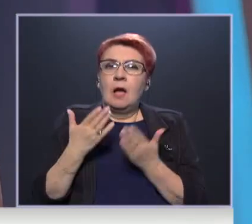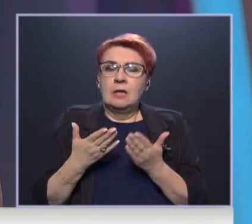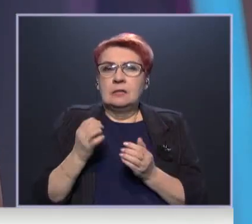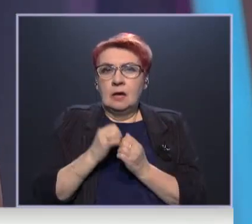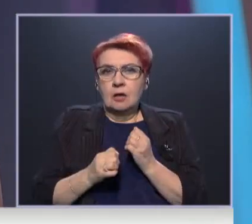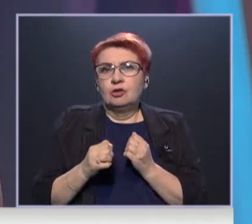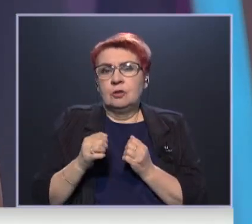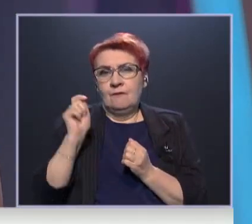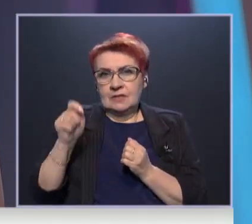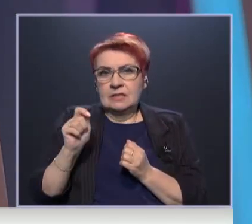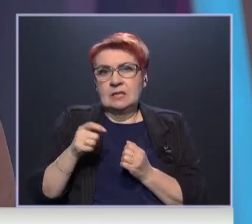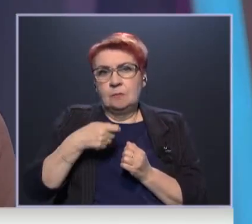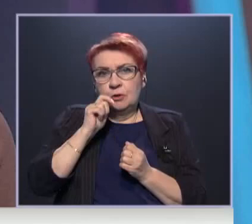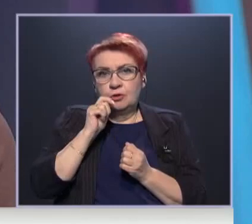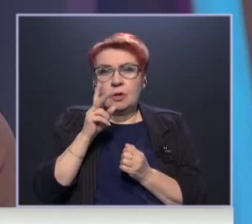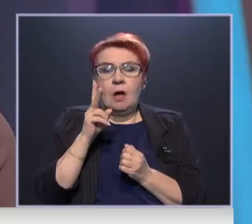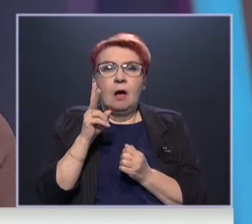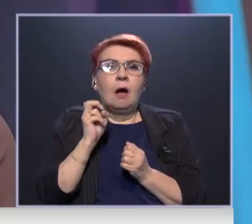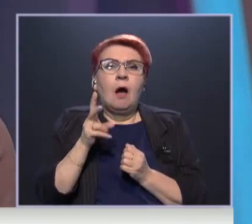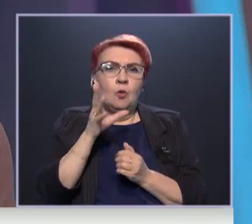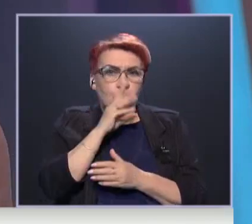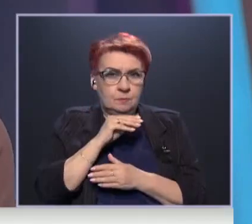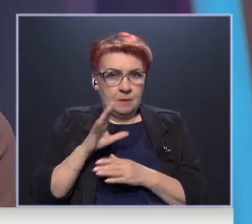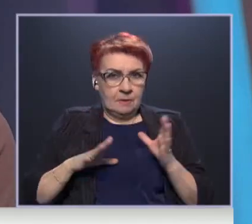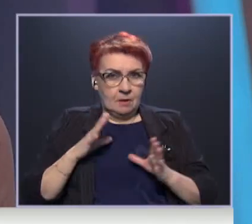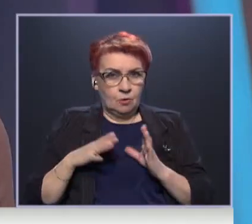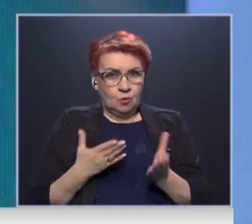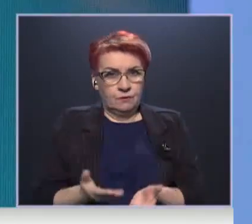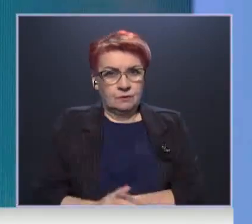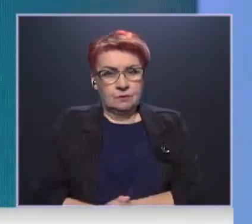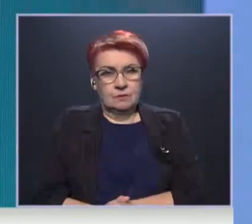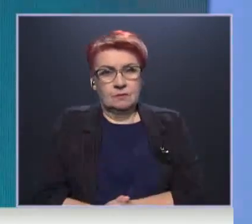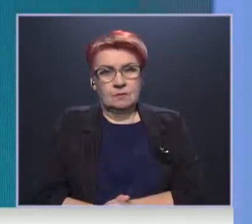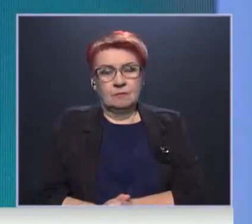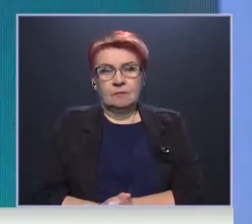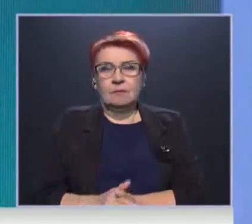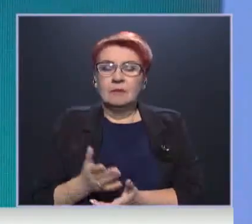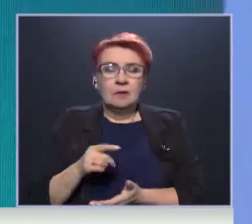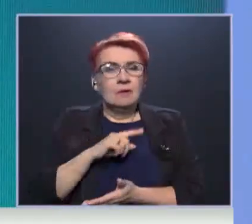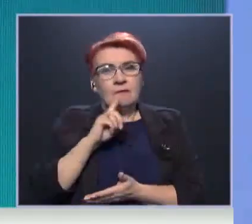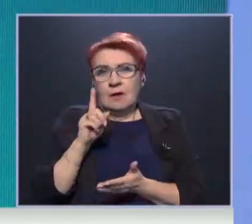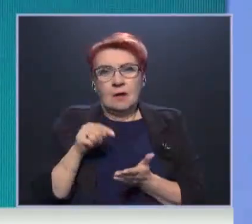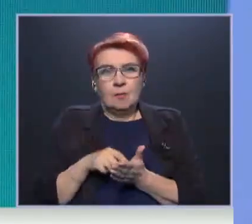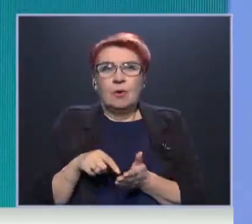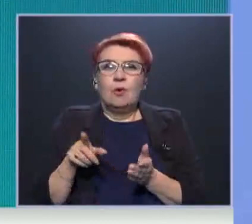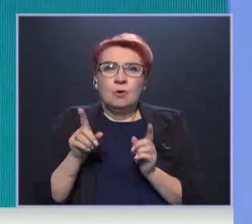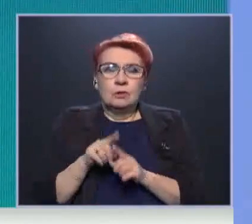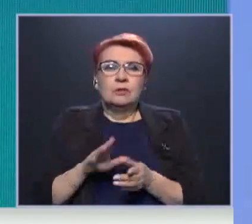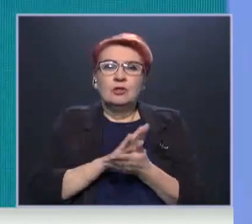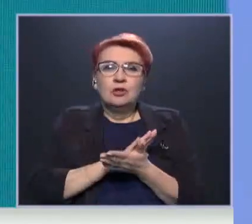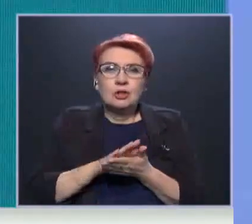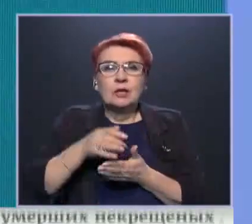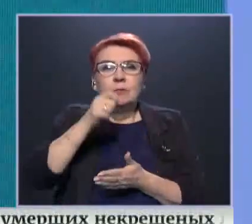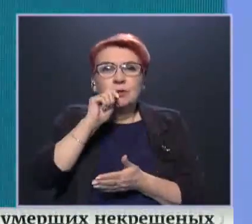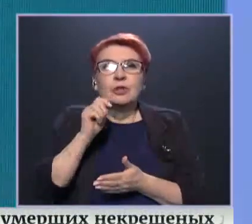воскресенье причащаться, то как же успеть подготовиться? Какой-то вопрос неисчерпаемый. Да. Частота